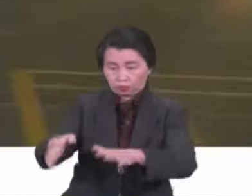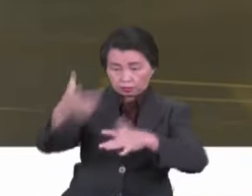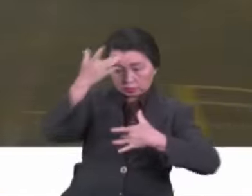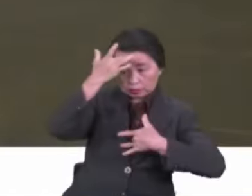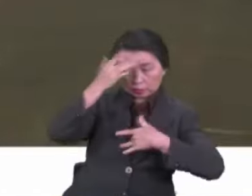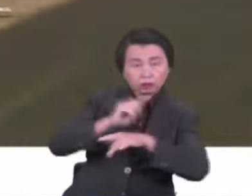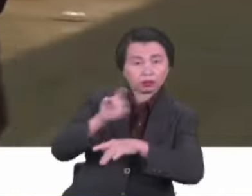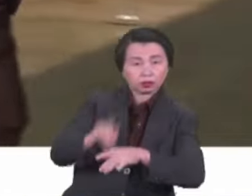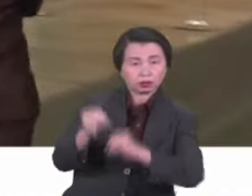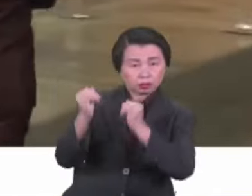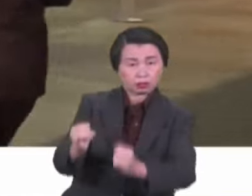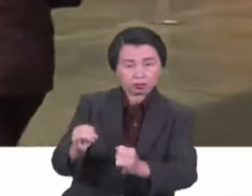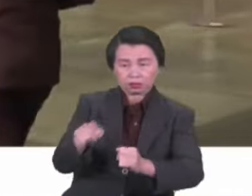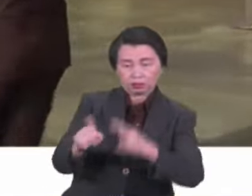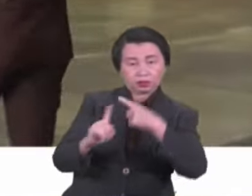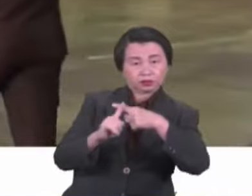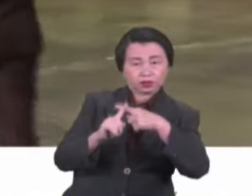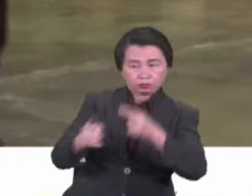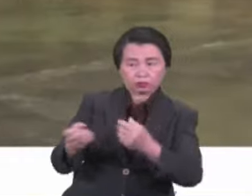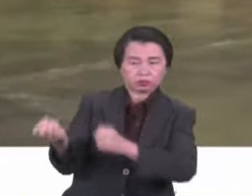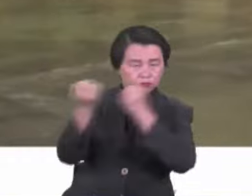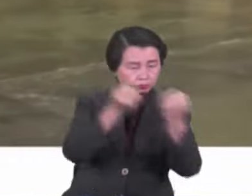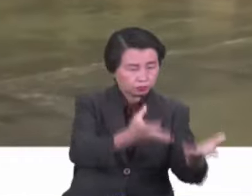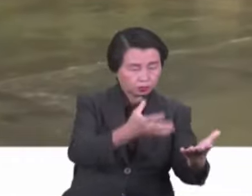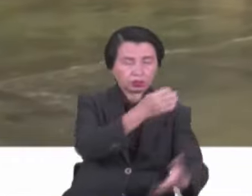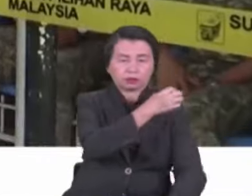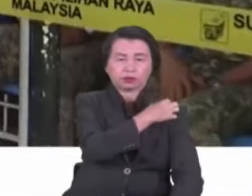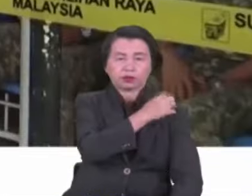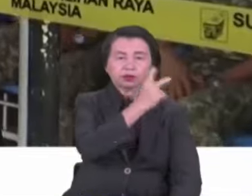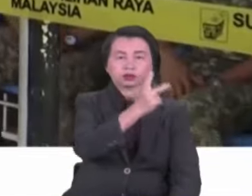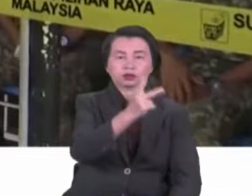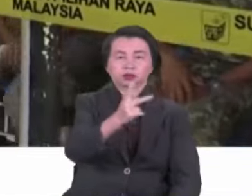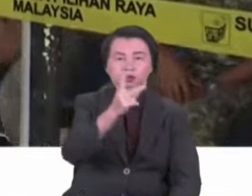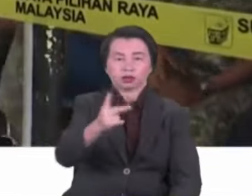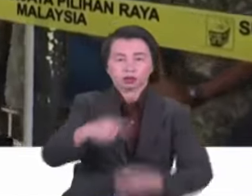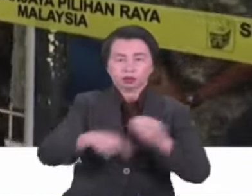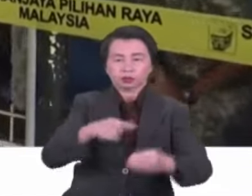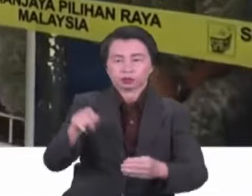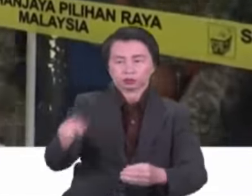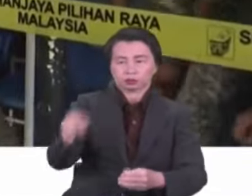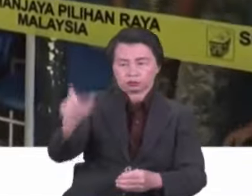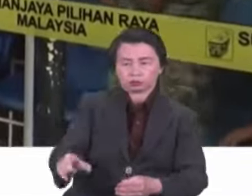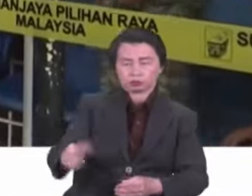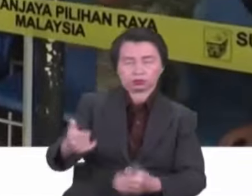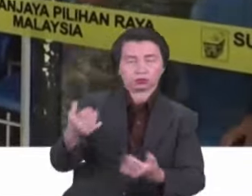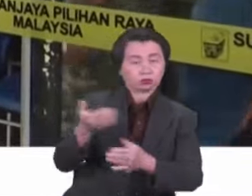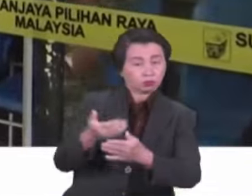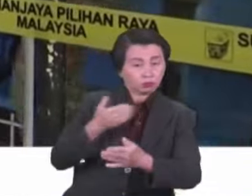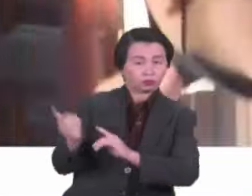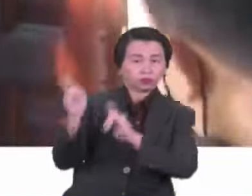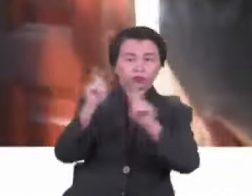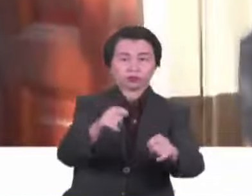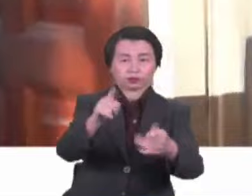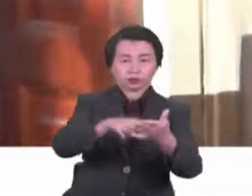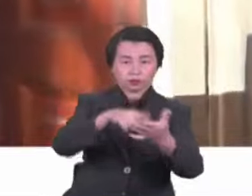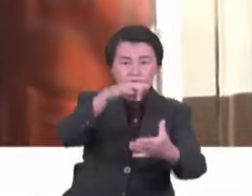dijangkiti. Individu yang positif perlu memaklumkan kepada pegawai Kementerian Kesihatan mengenai status kesihatan sebelum hadir ke pusat